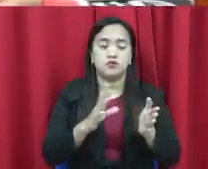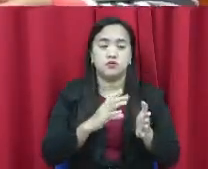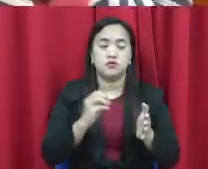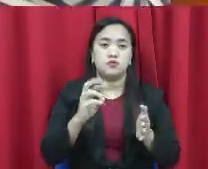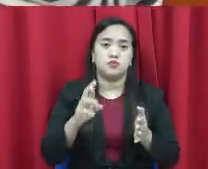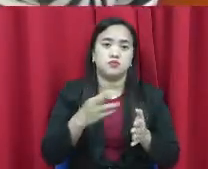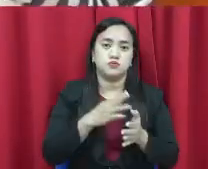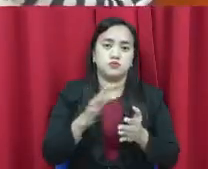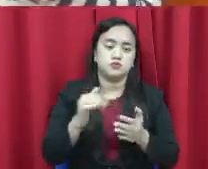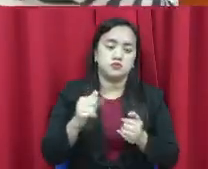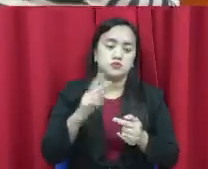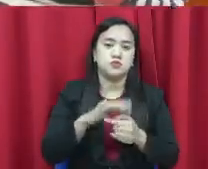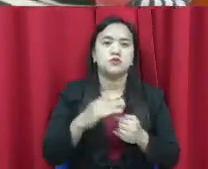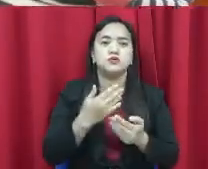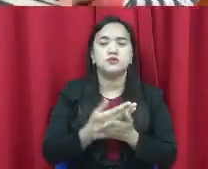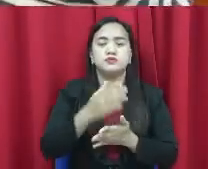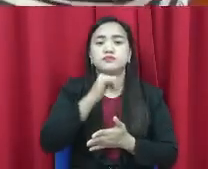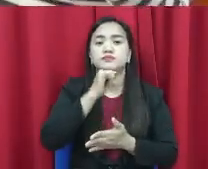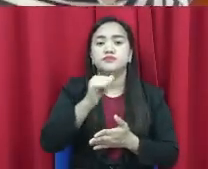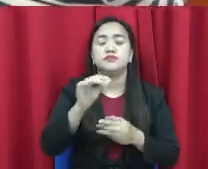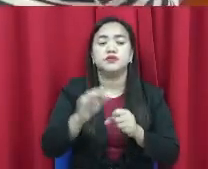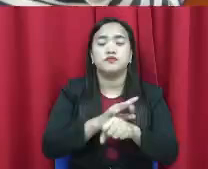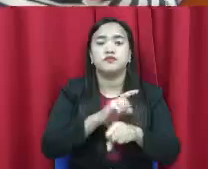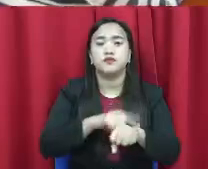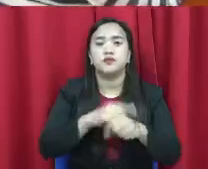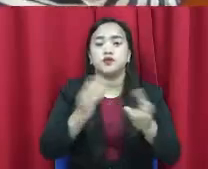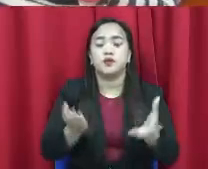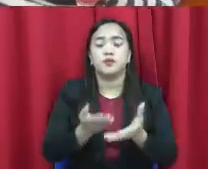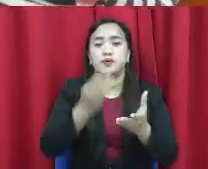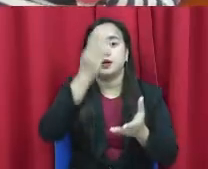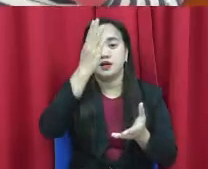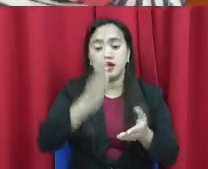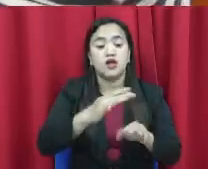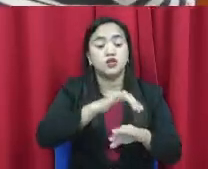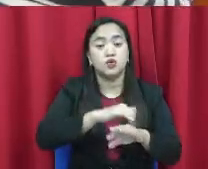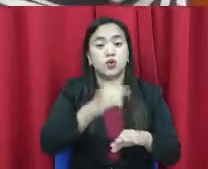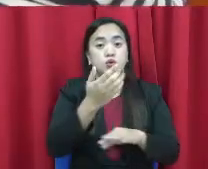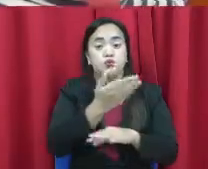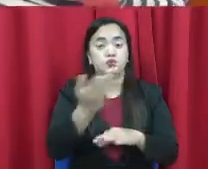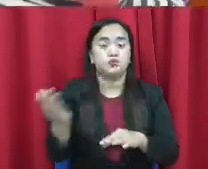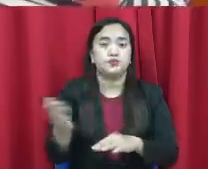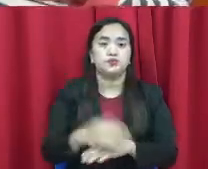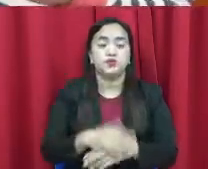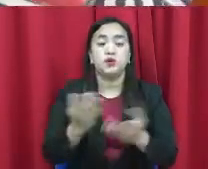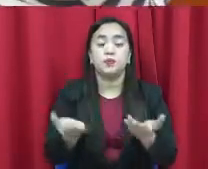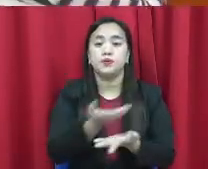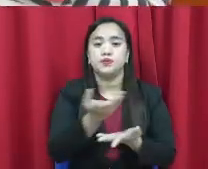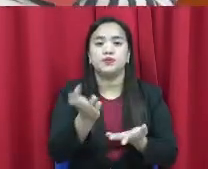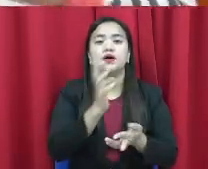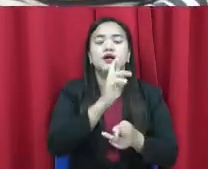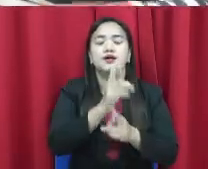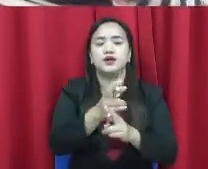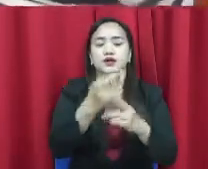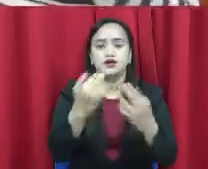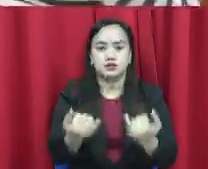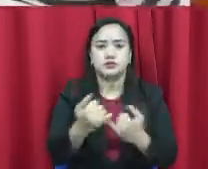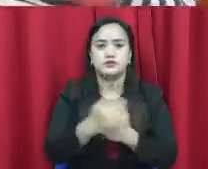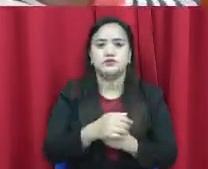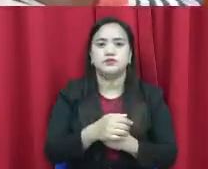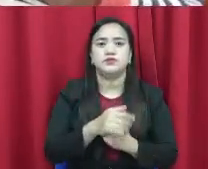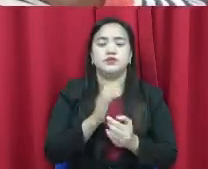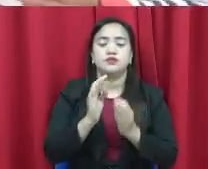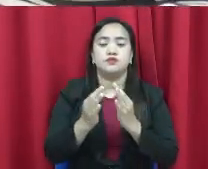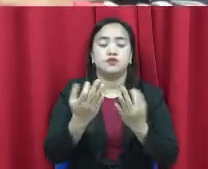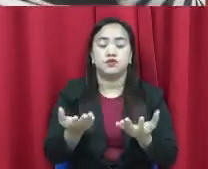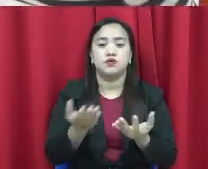ay sabihin mo ah kasi full time siya Hindi po kung saan ka tinawag ng Diyos kung saan ka ngayon bilang asawa kung fulltime